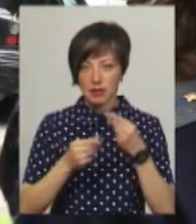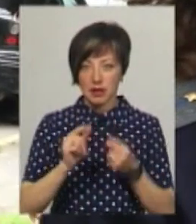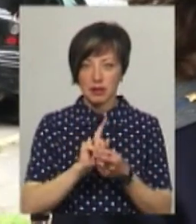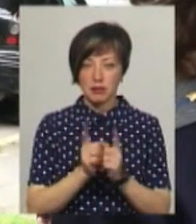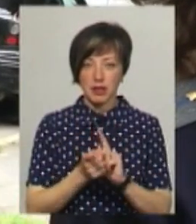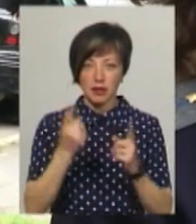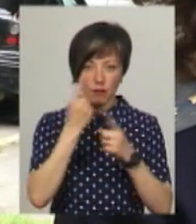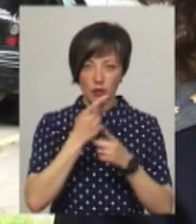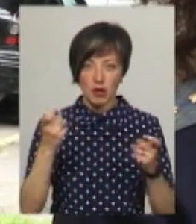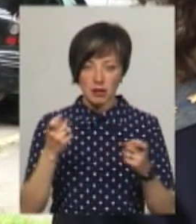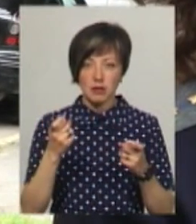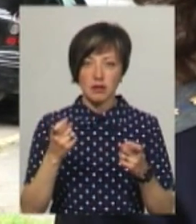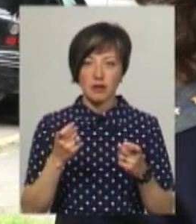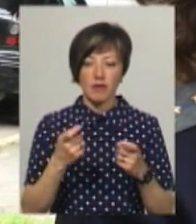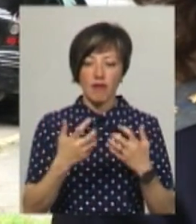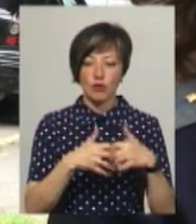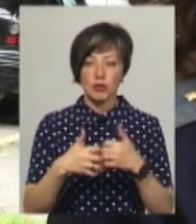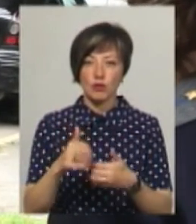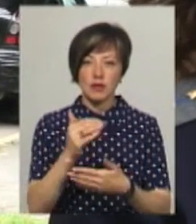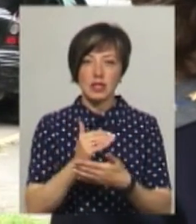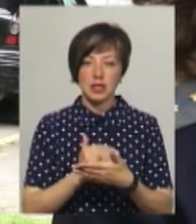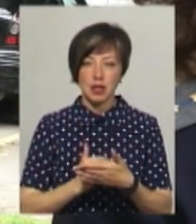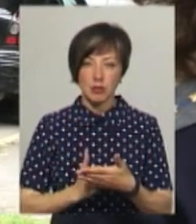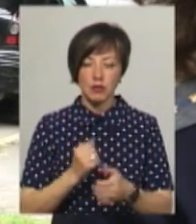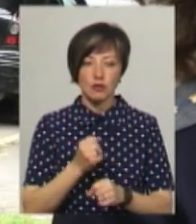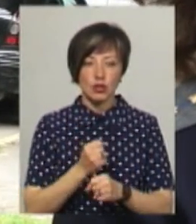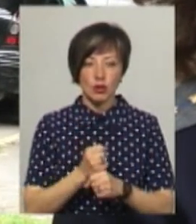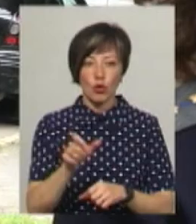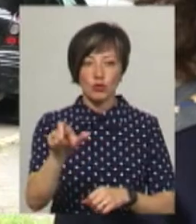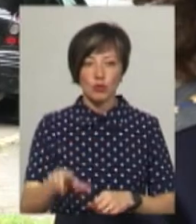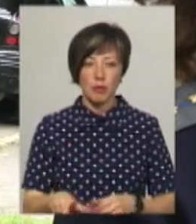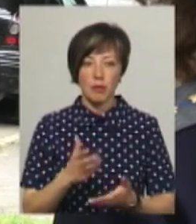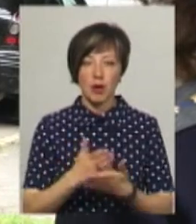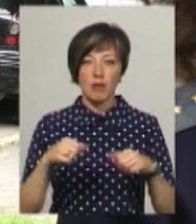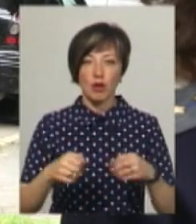в автоматизованих системах, вчинені